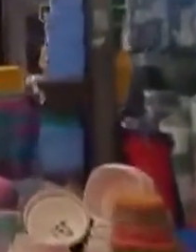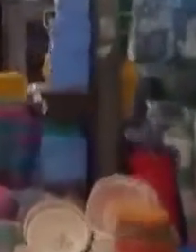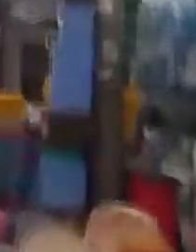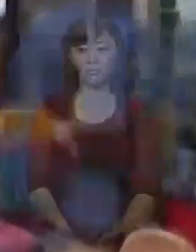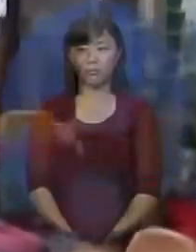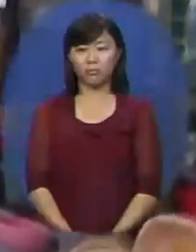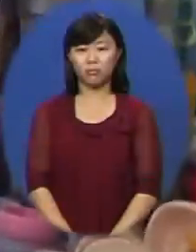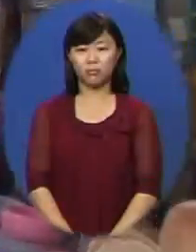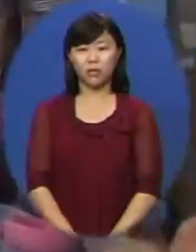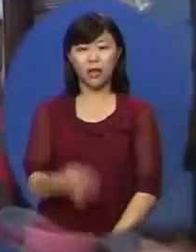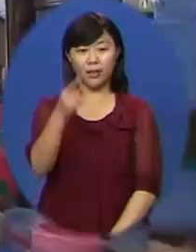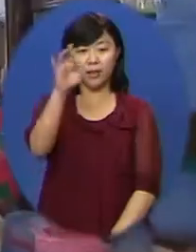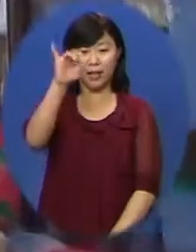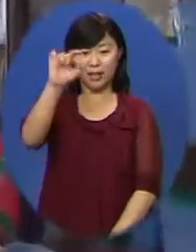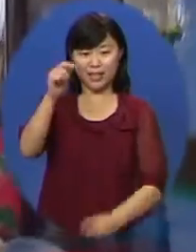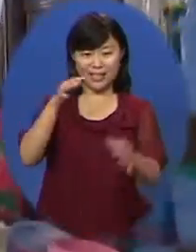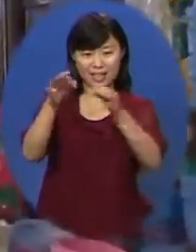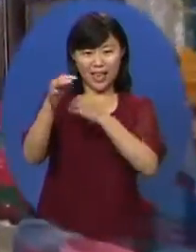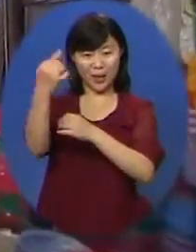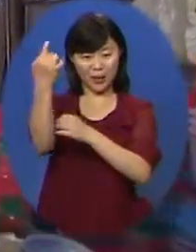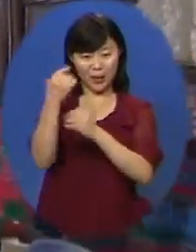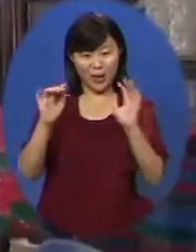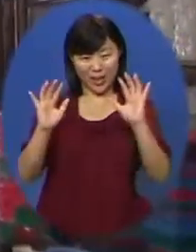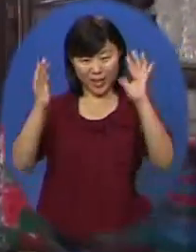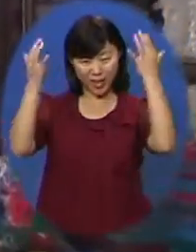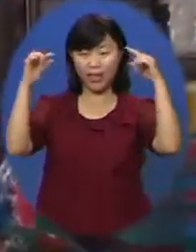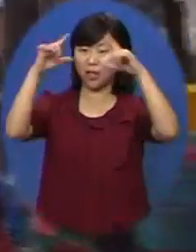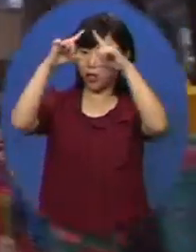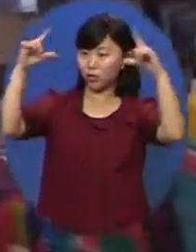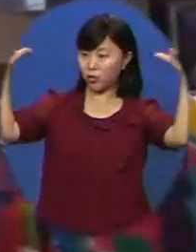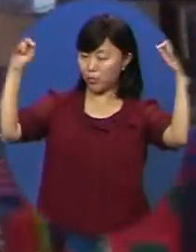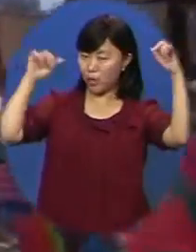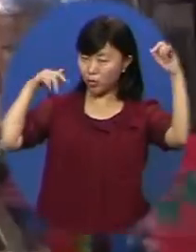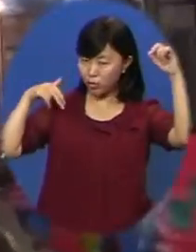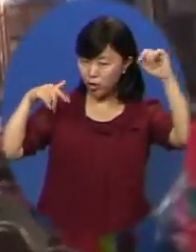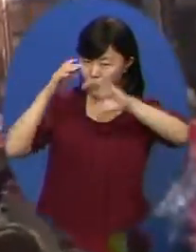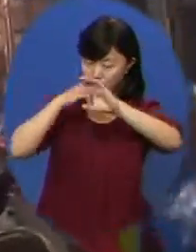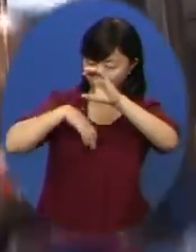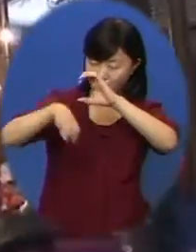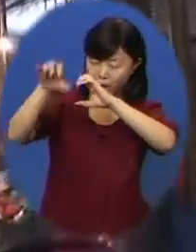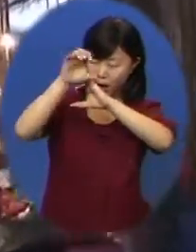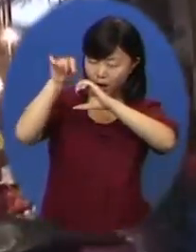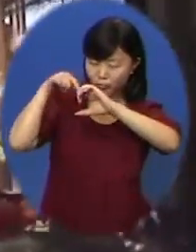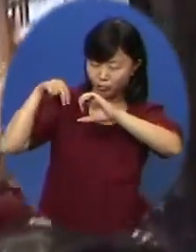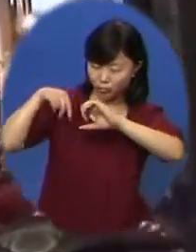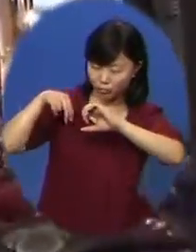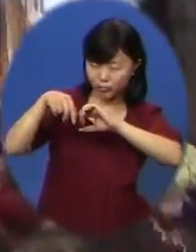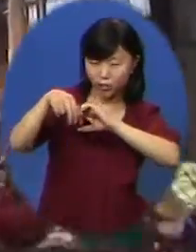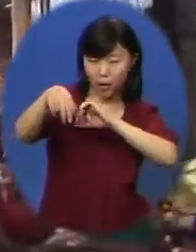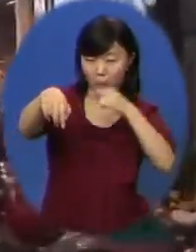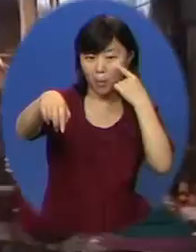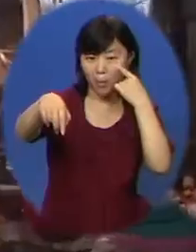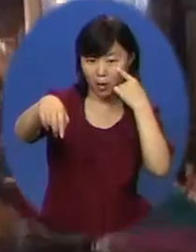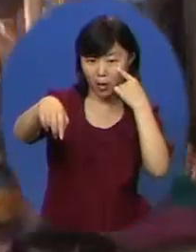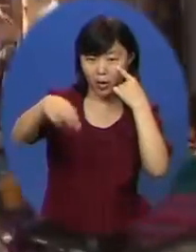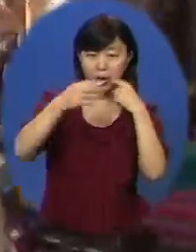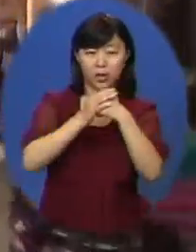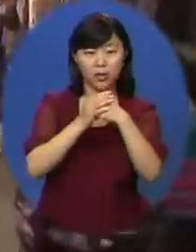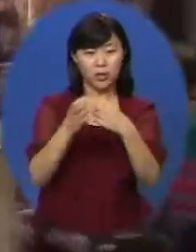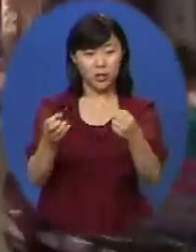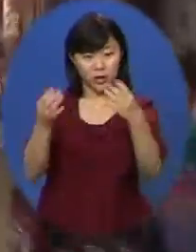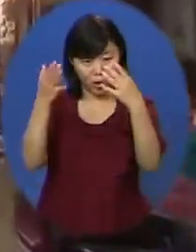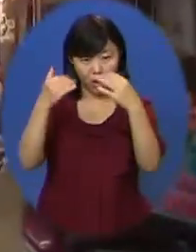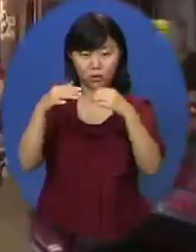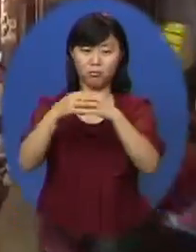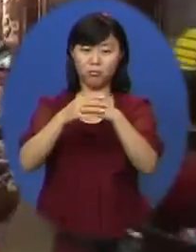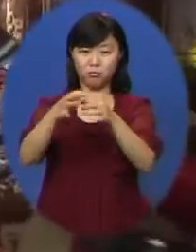대인시장에 오신 것을 환영합니다. 현수막을 지나 더 깊숙이 시장으로 걸어 들어가 보니 시장 내